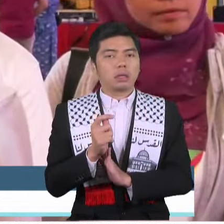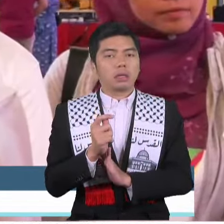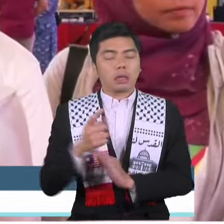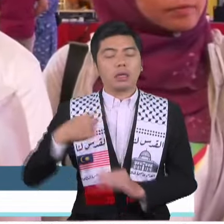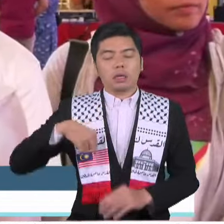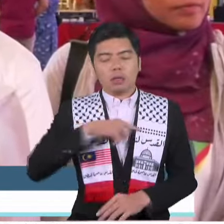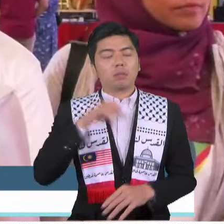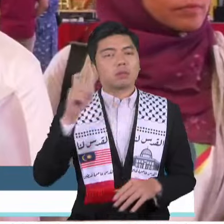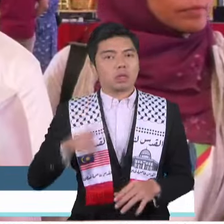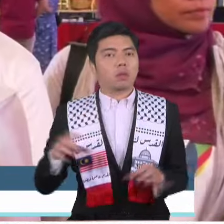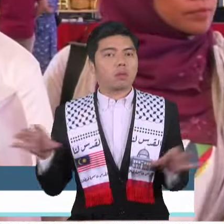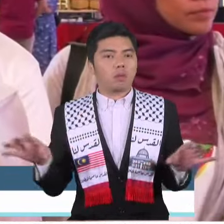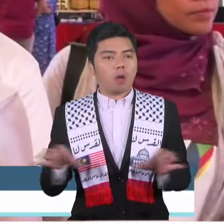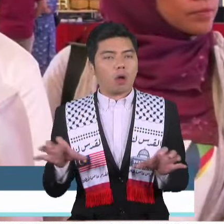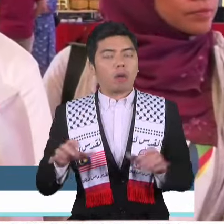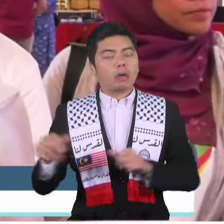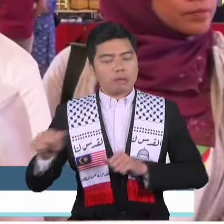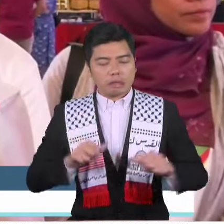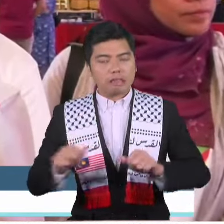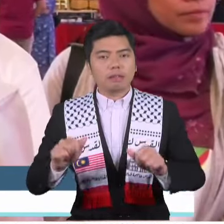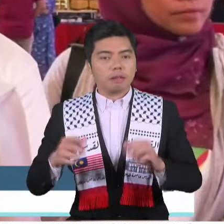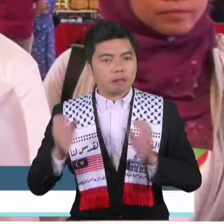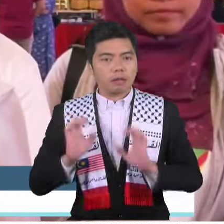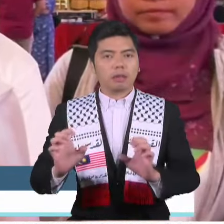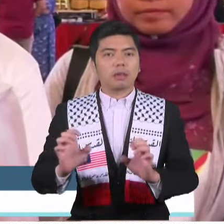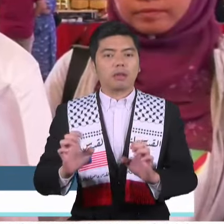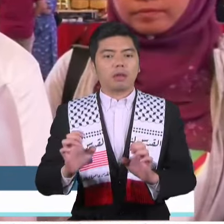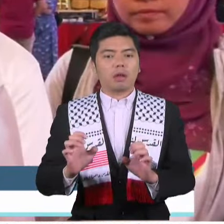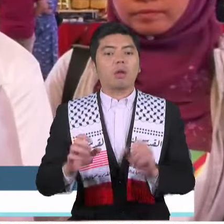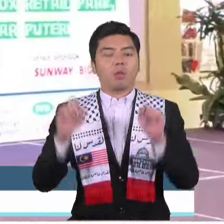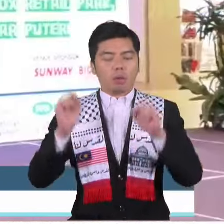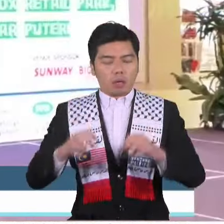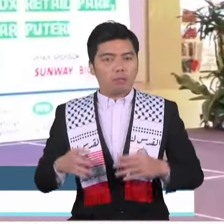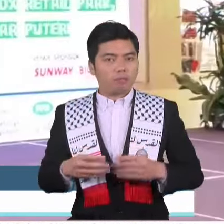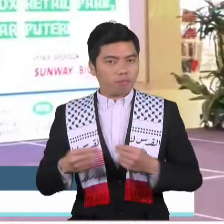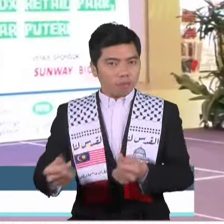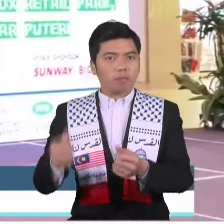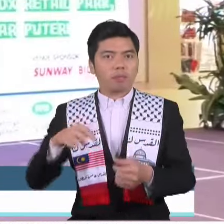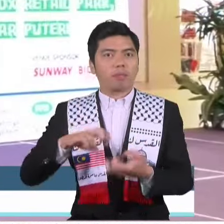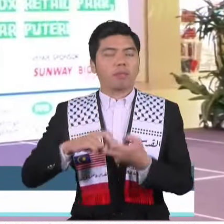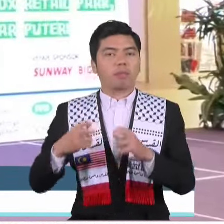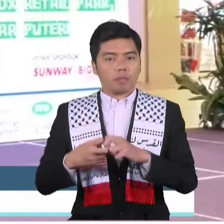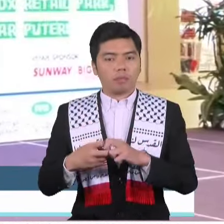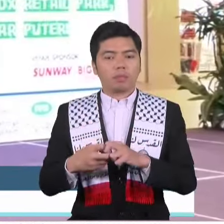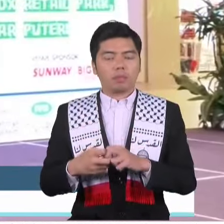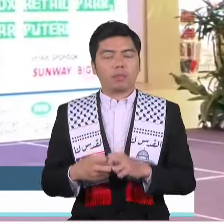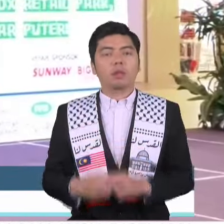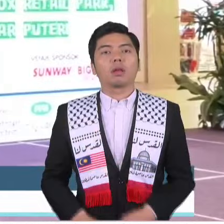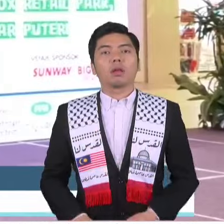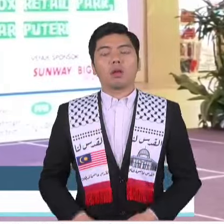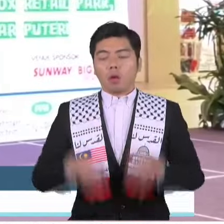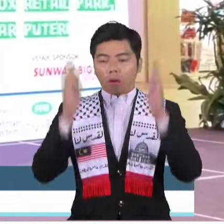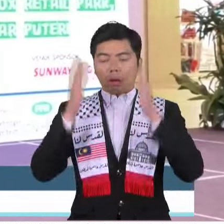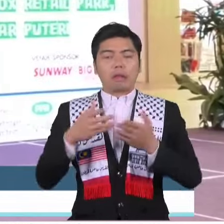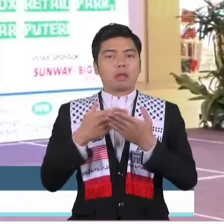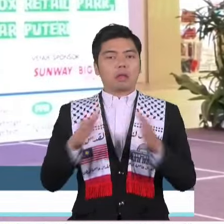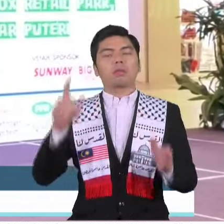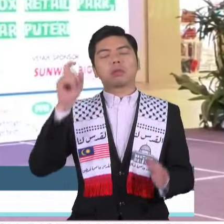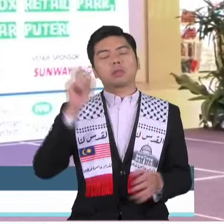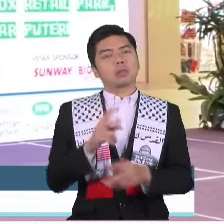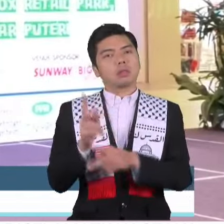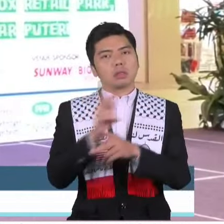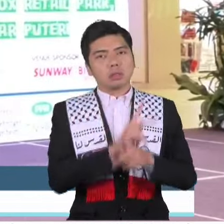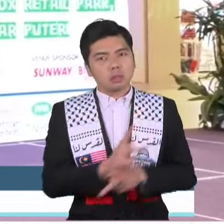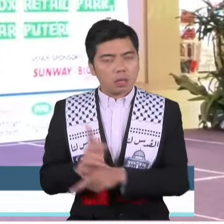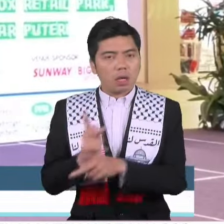kena buat sesuatu yang lebih agresif lah supaya kita dapat menekan. Orang ramai juga diseru mainkan peranan dan